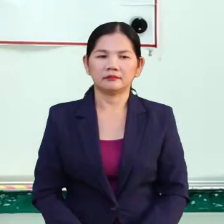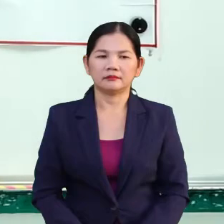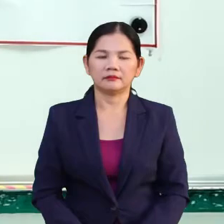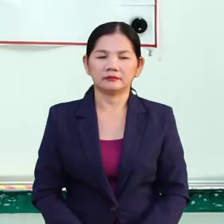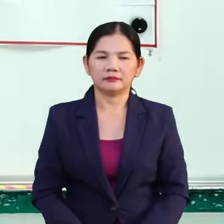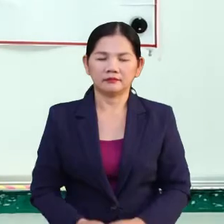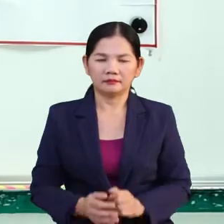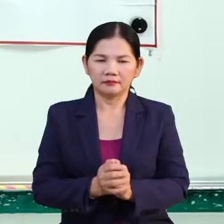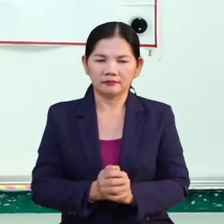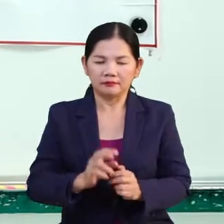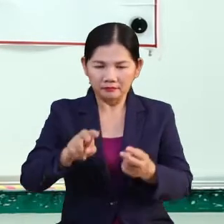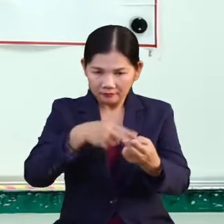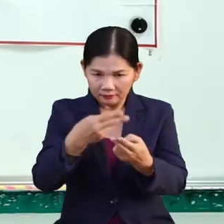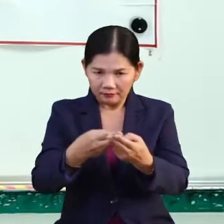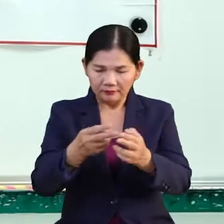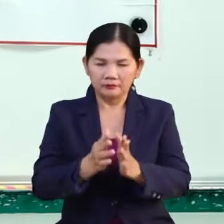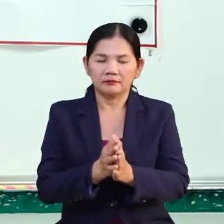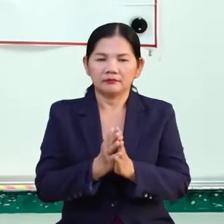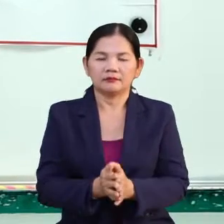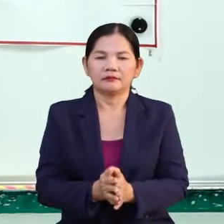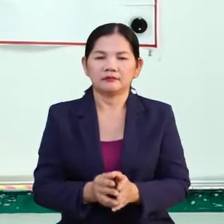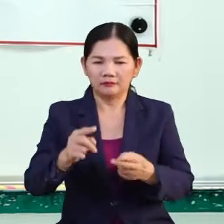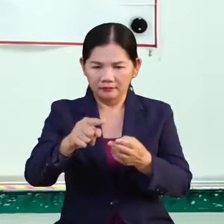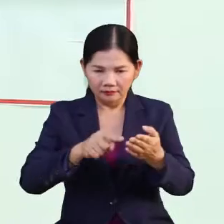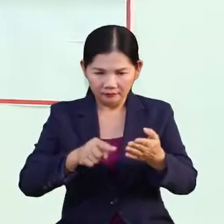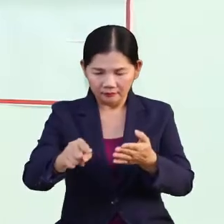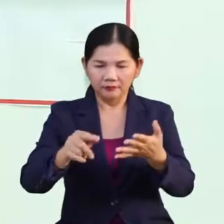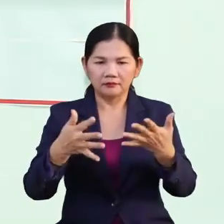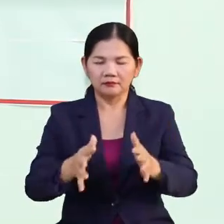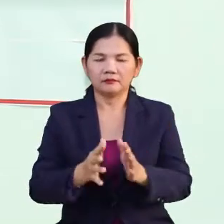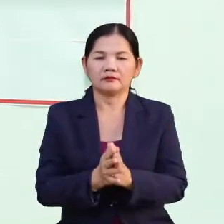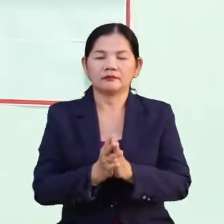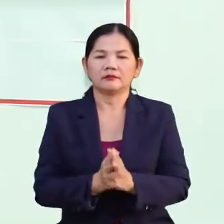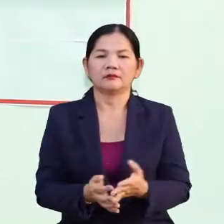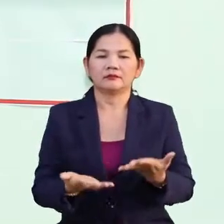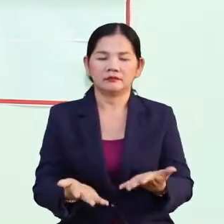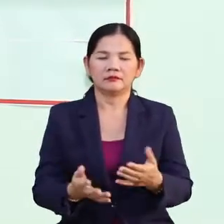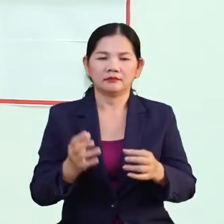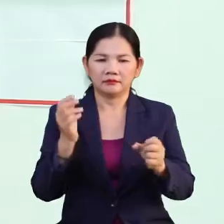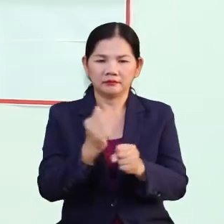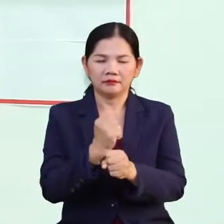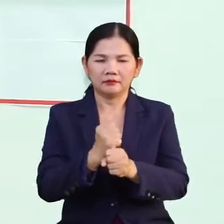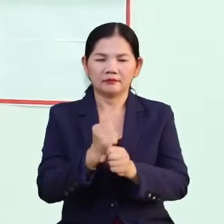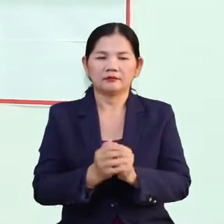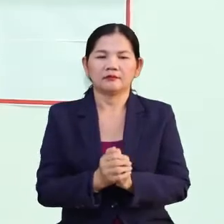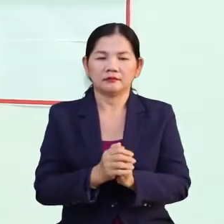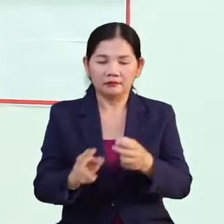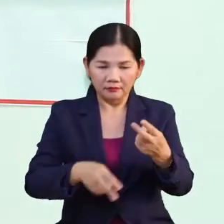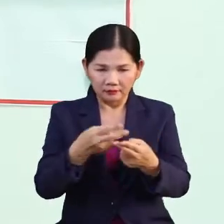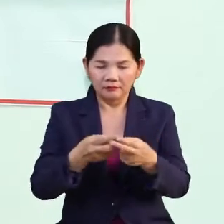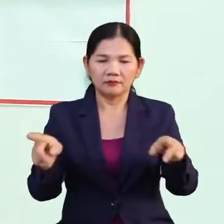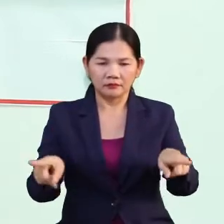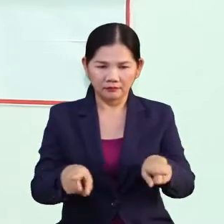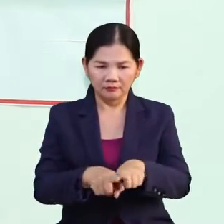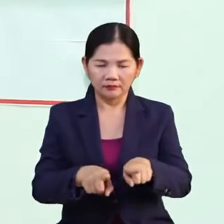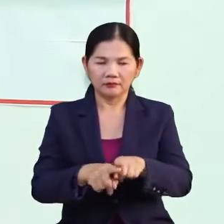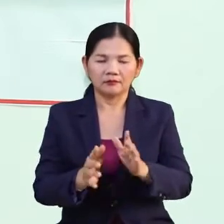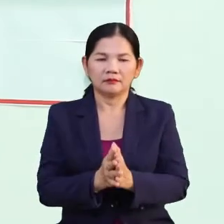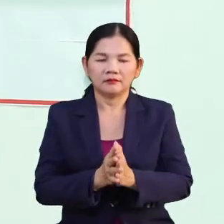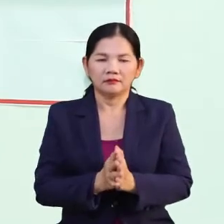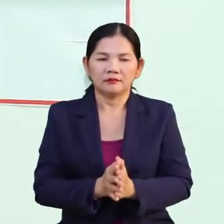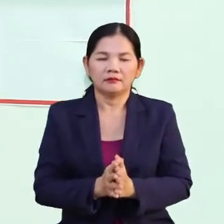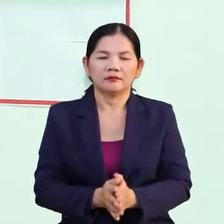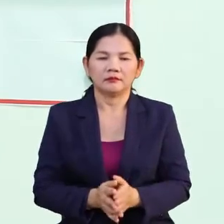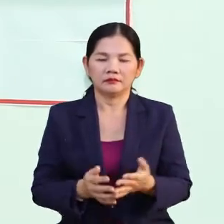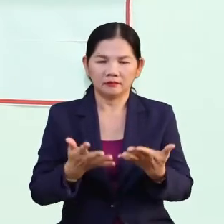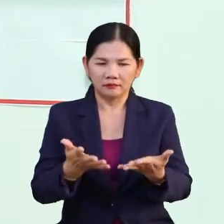ចានេះគឺជាចម្លើយដែលអ្នកគ្រូចាកំណែលើក្រាខៀនចាំមើលថាតើកូនណាខ្លះដាក់ចាឆ្លើយដូចអ្នកគ្រូដែរឬក៏មានអ្វីលើ